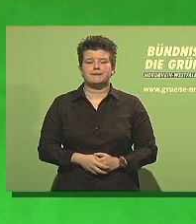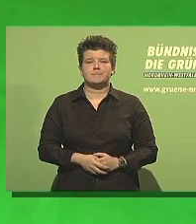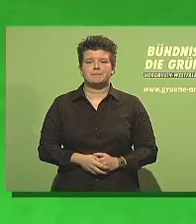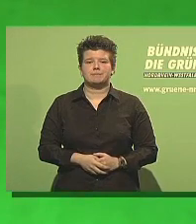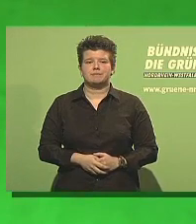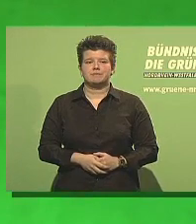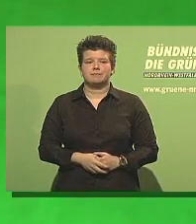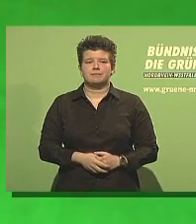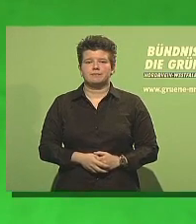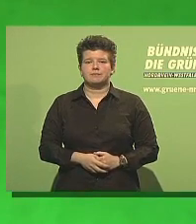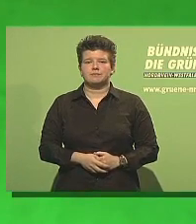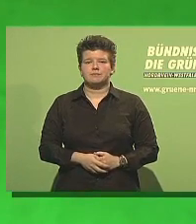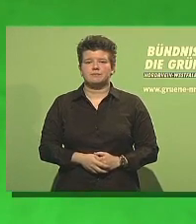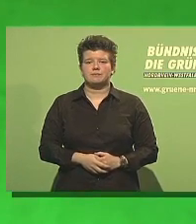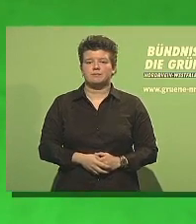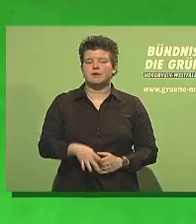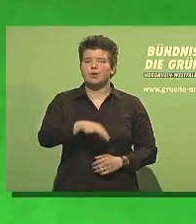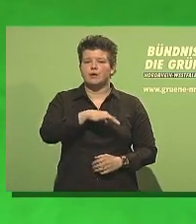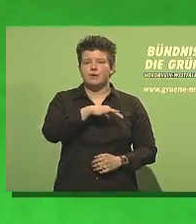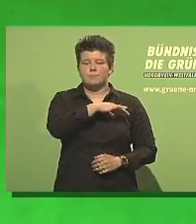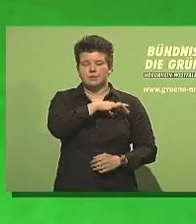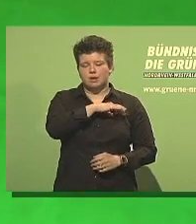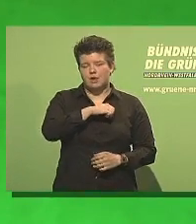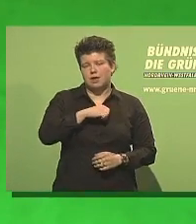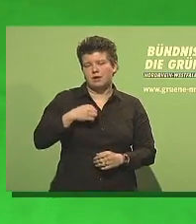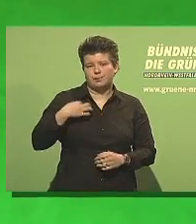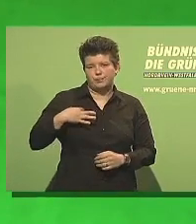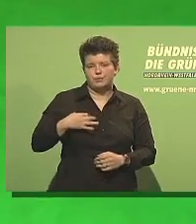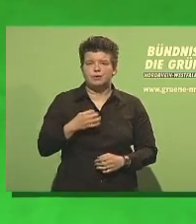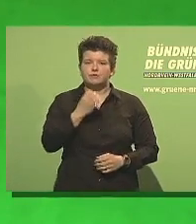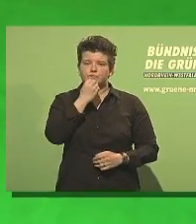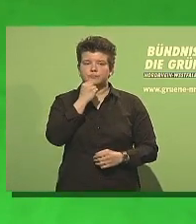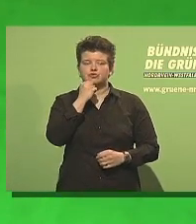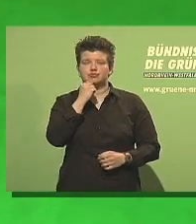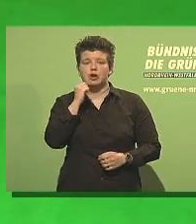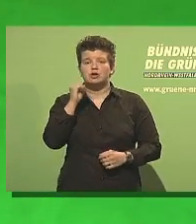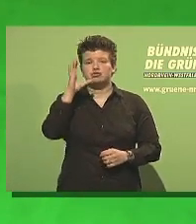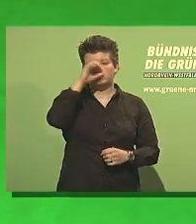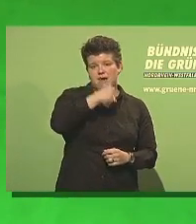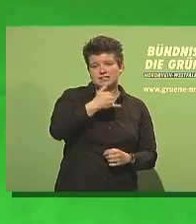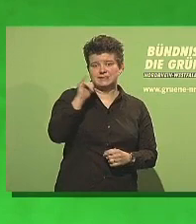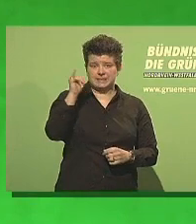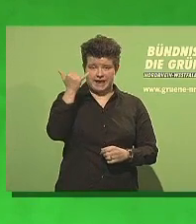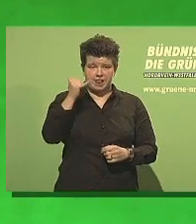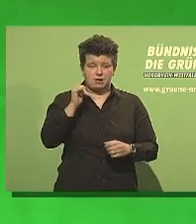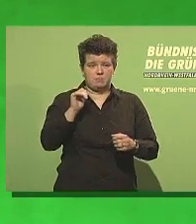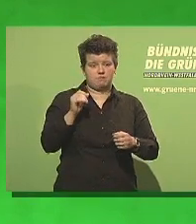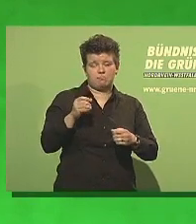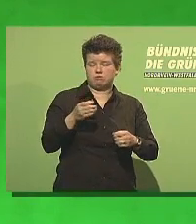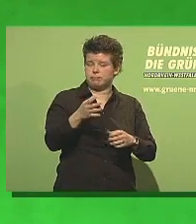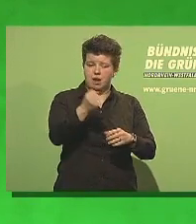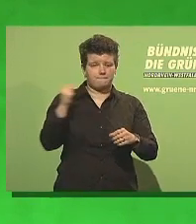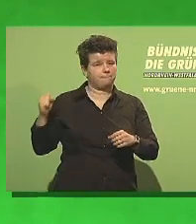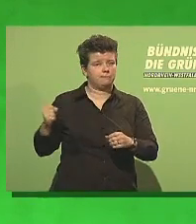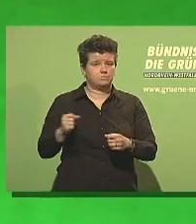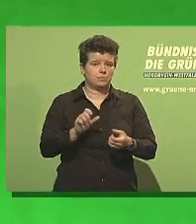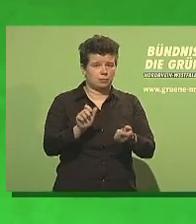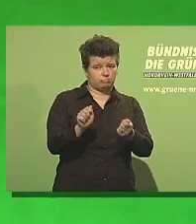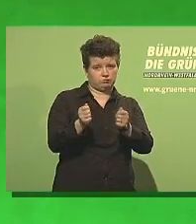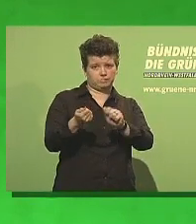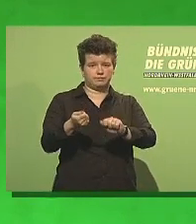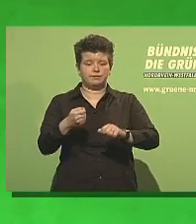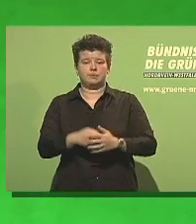Wir wollen Schwarz-Gelb ablösen. Und dafür brauchen wir in der nächsten Bundestagswahl starke Grüne. Unser Ziel